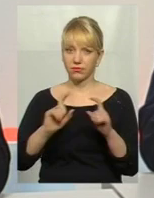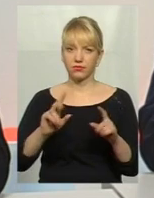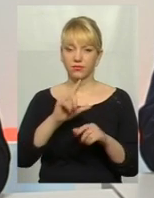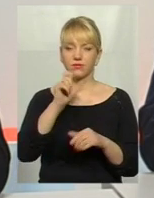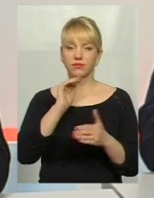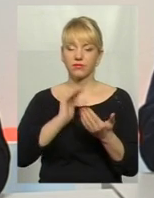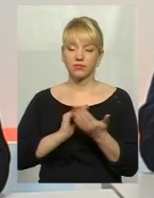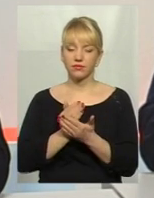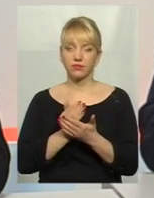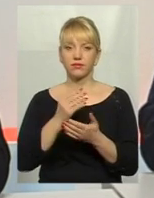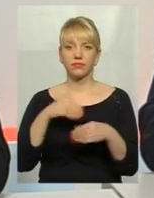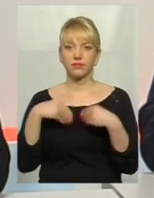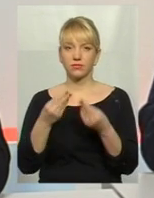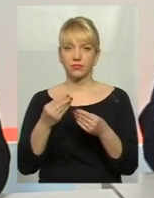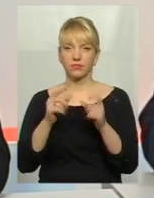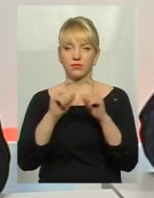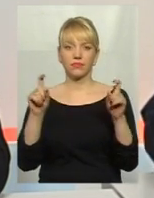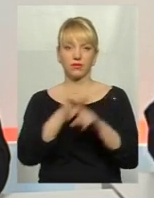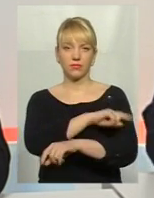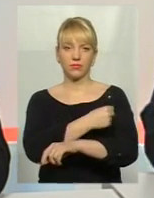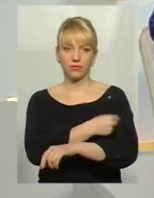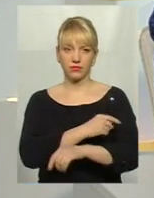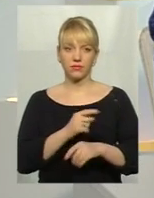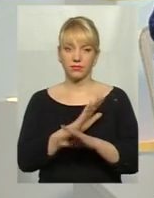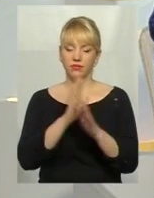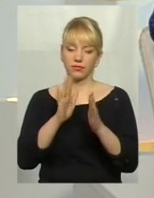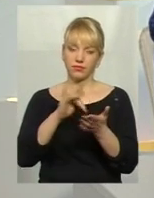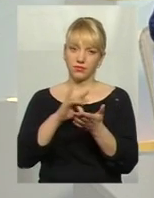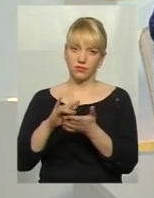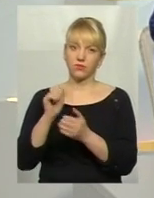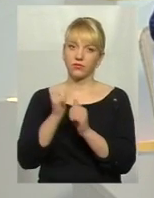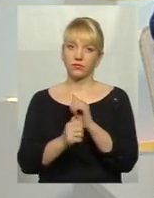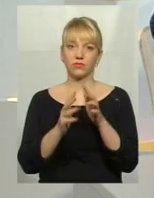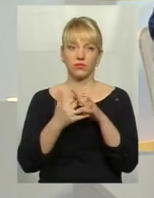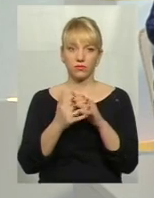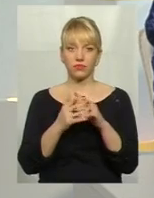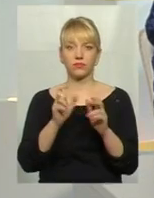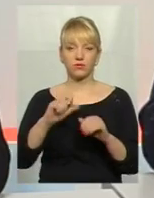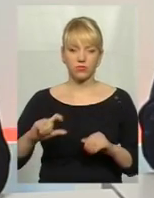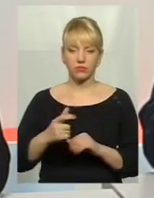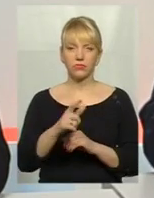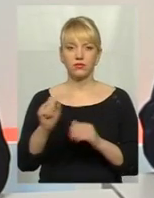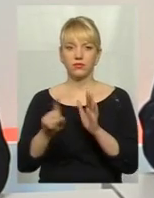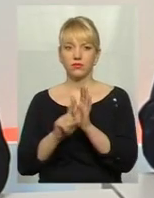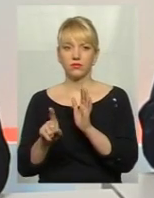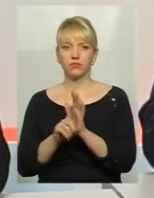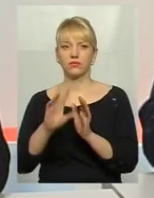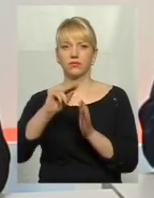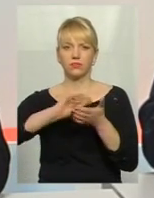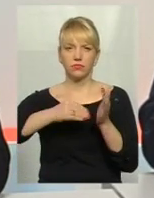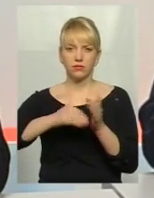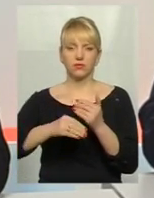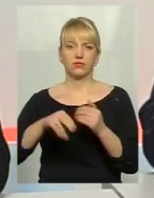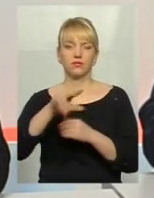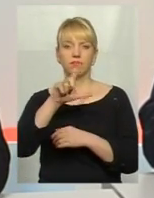в амбулаторії загальної практики сімейної медицини, не тільки в центральній, а в кожному з сіл. За дороги, за маршрути, за довідки,